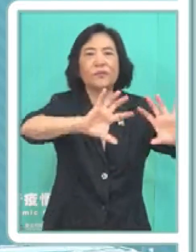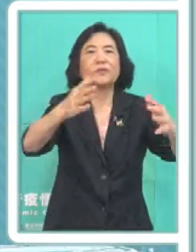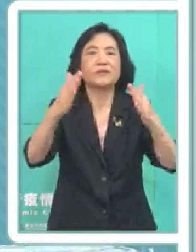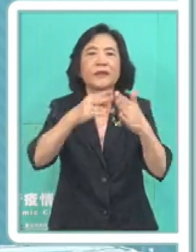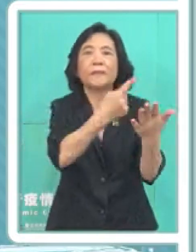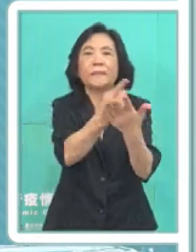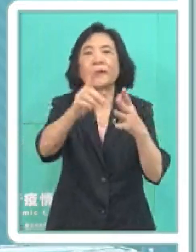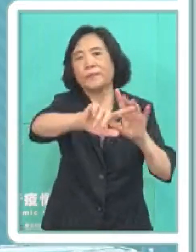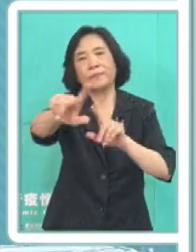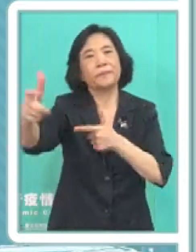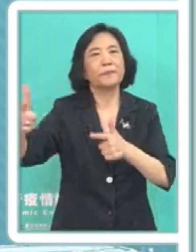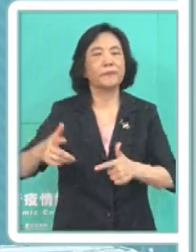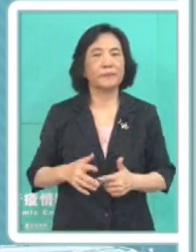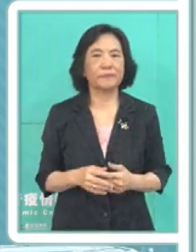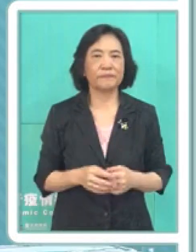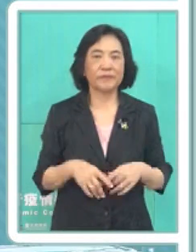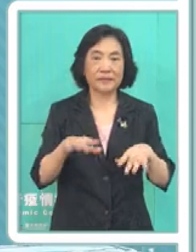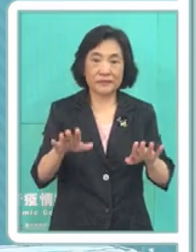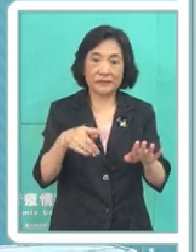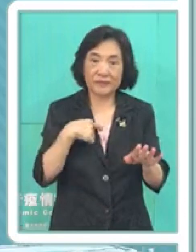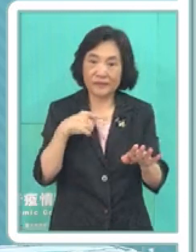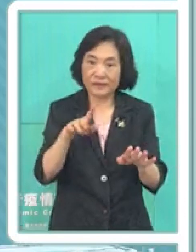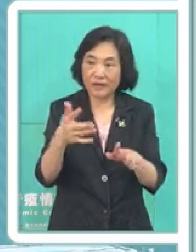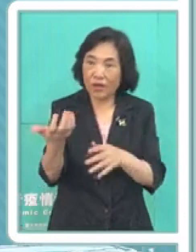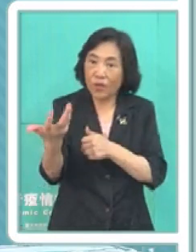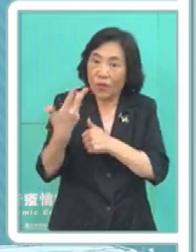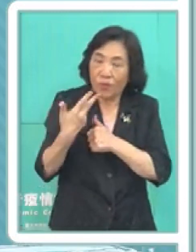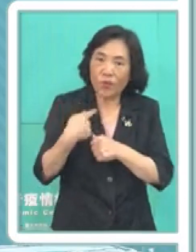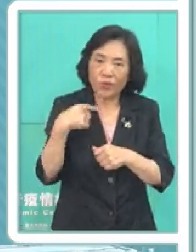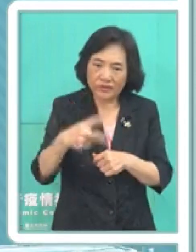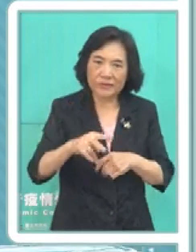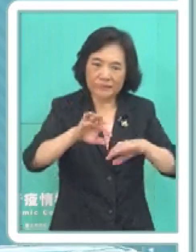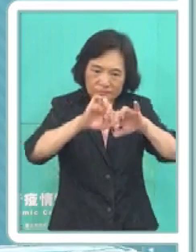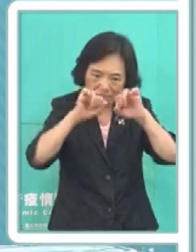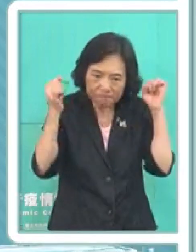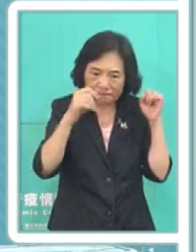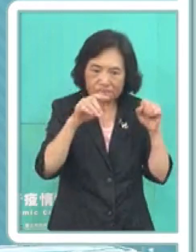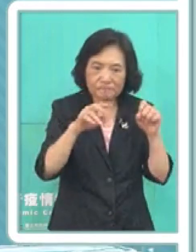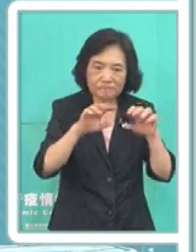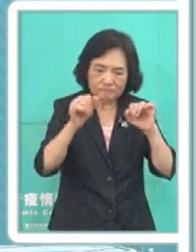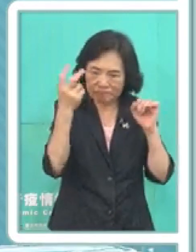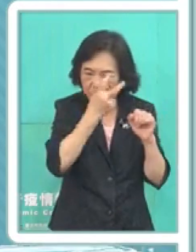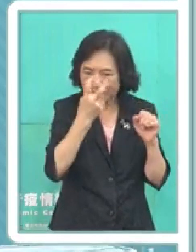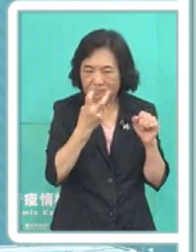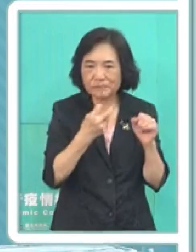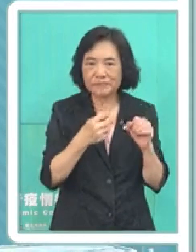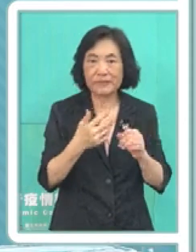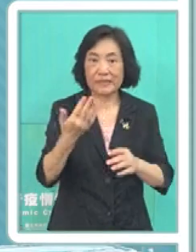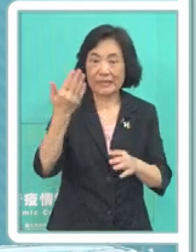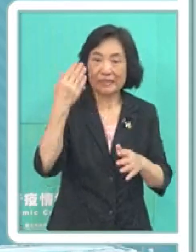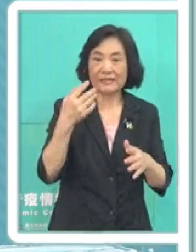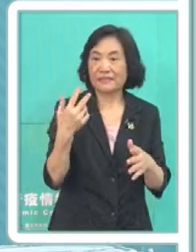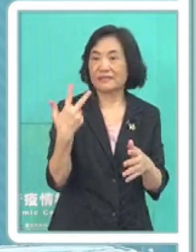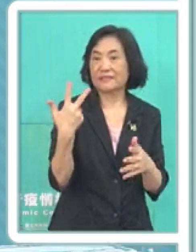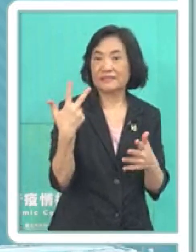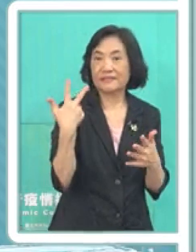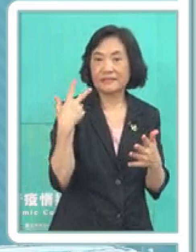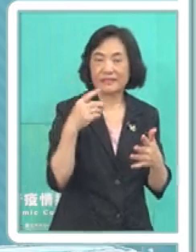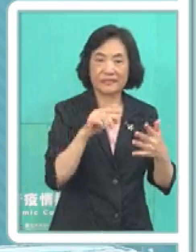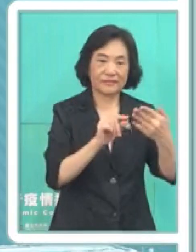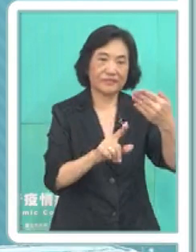略了哦。为了这个问题，我还特别去查资料，你知道哦。在过去7天，你知道哦，